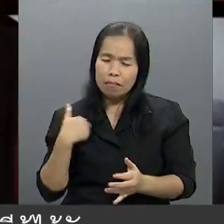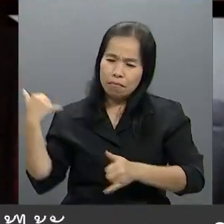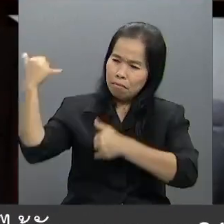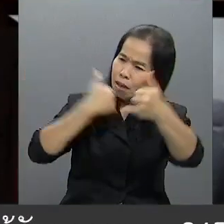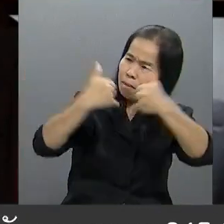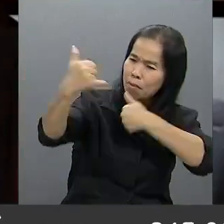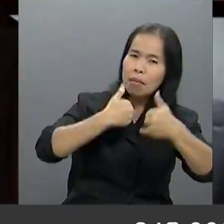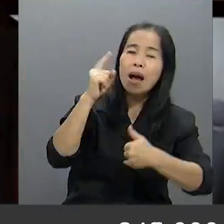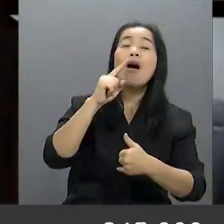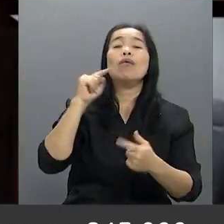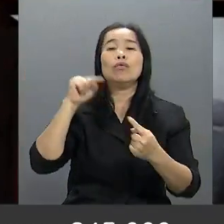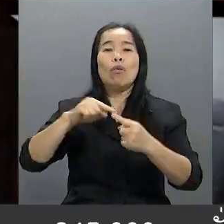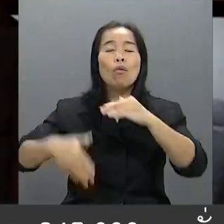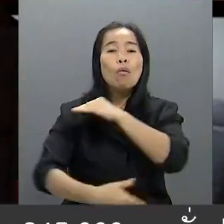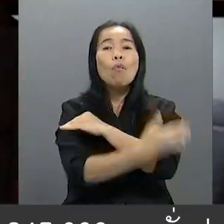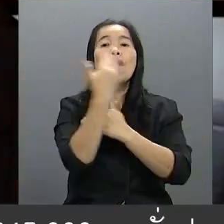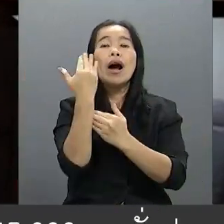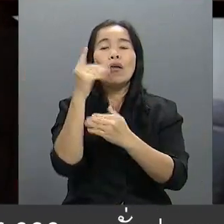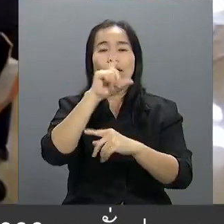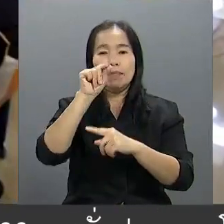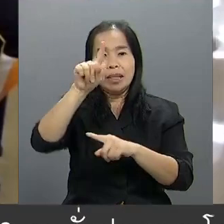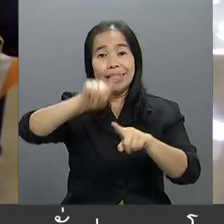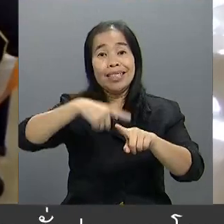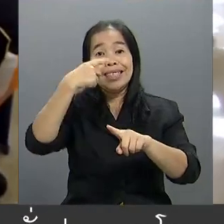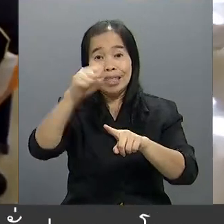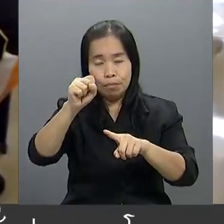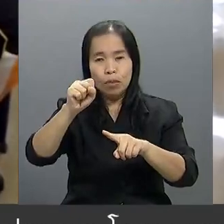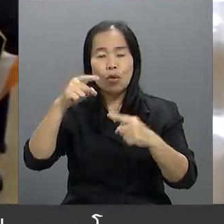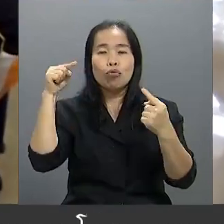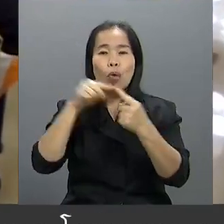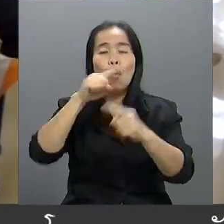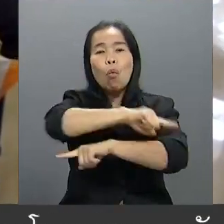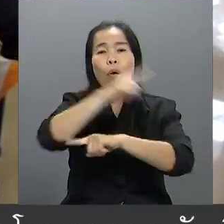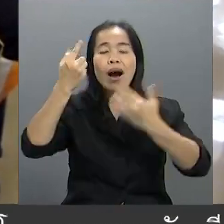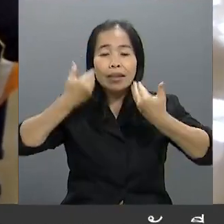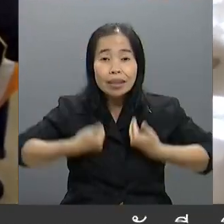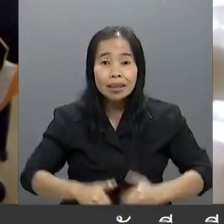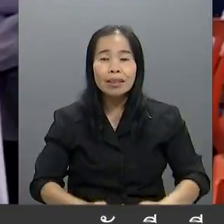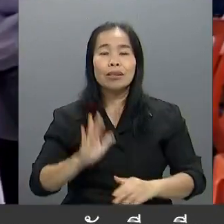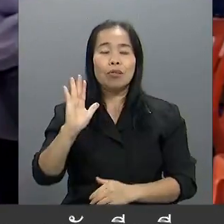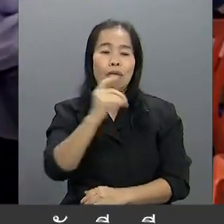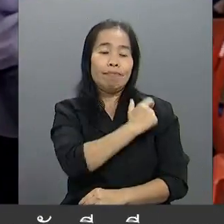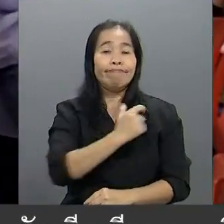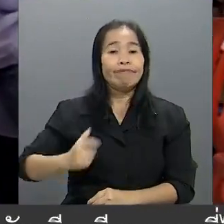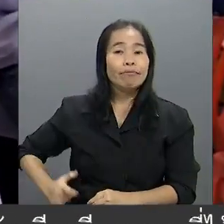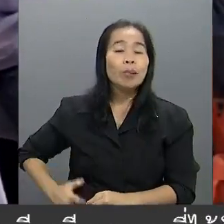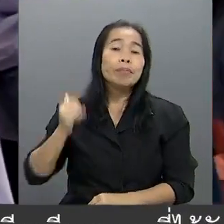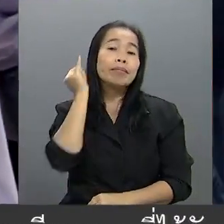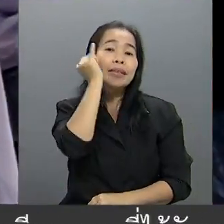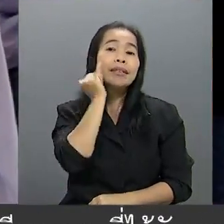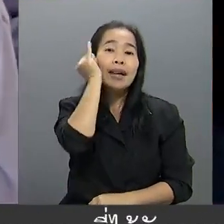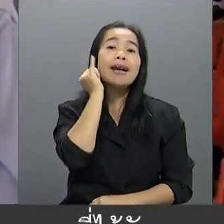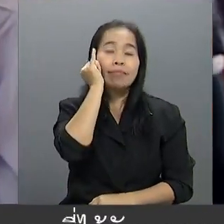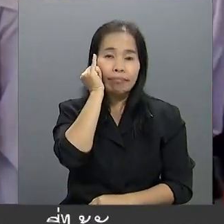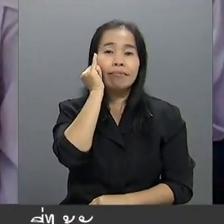วันที่21ตุลาเนี่ยนะครับเป็นวันคล้ายวันพระราชสมภพของสมเด็จพระศรีนครินทราบรมราชชนนีหรือสมเด็จ